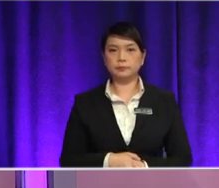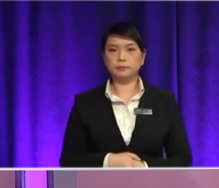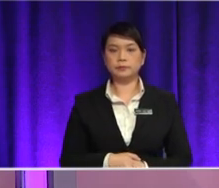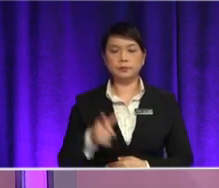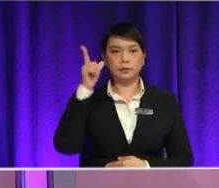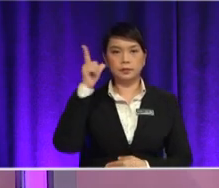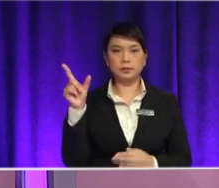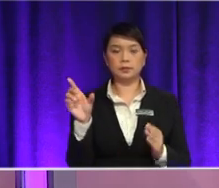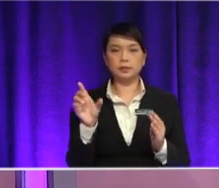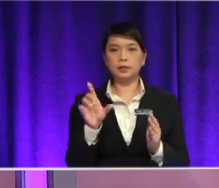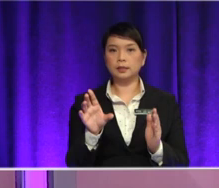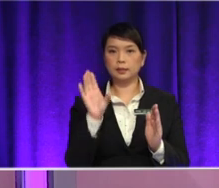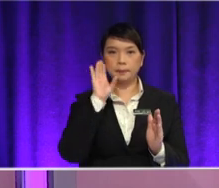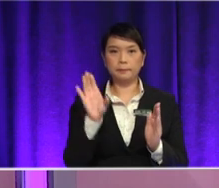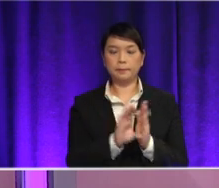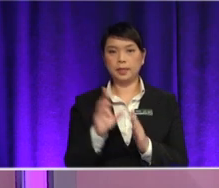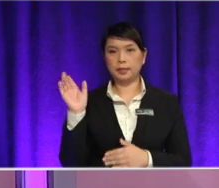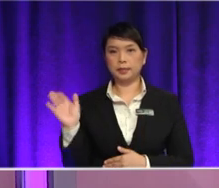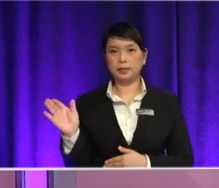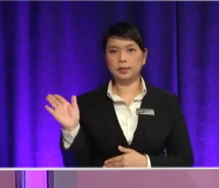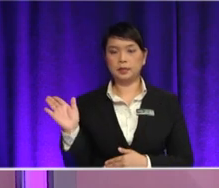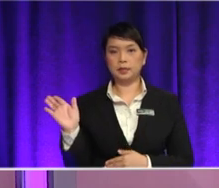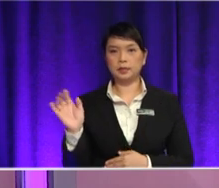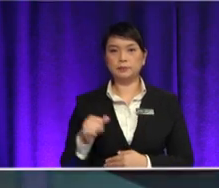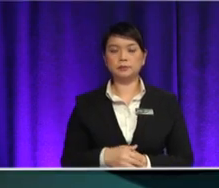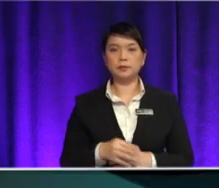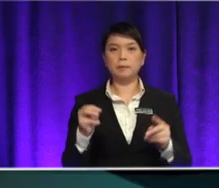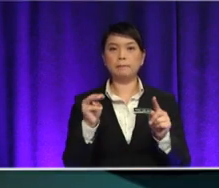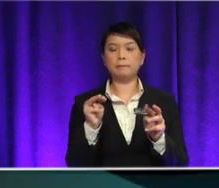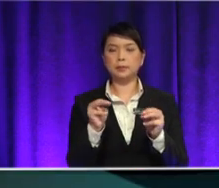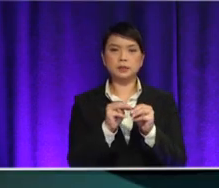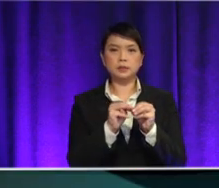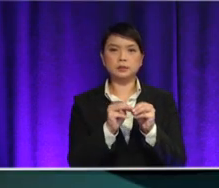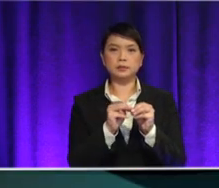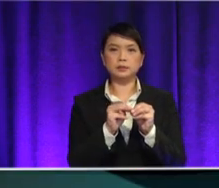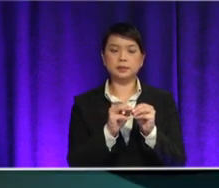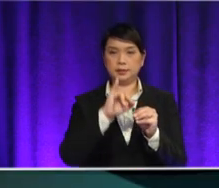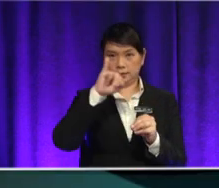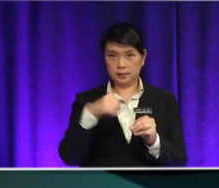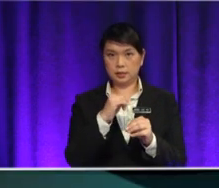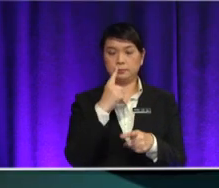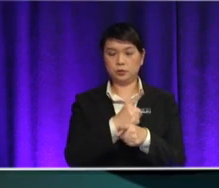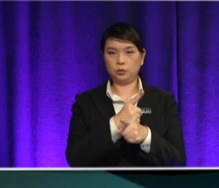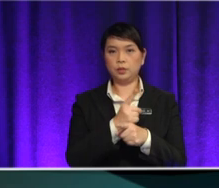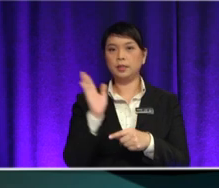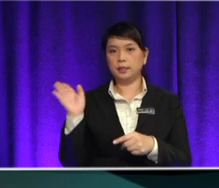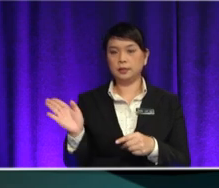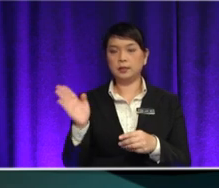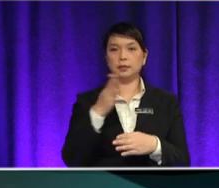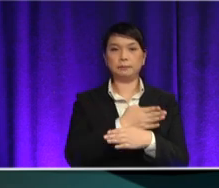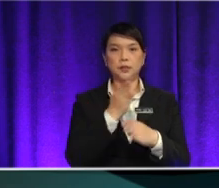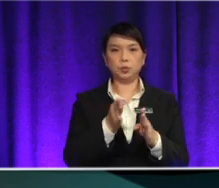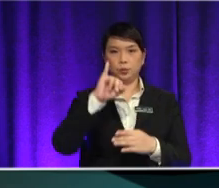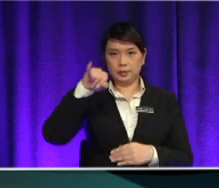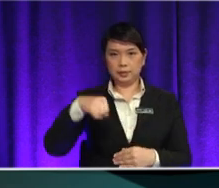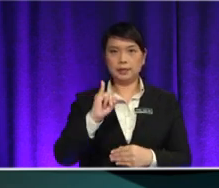ada pencong tapi dia bentuk macam ni. Macam huruf apa ni? Macam huruf J. Yes, jadi inilah namanya bentuk